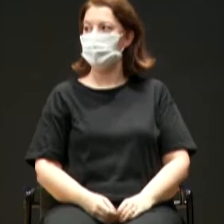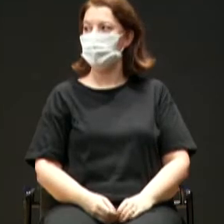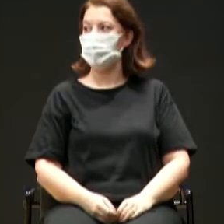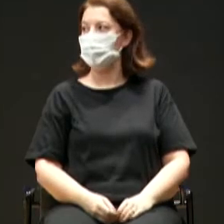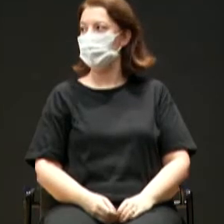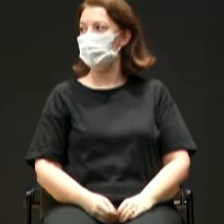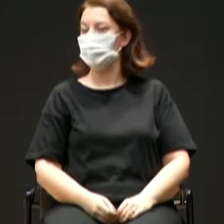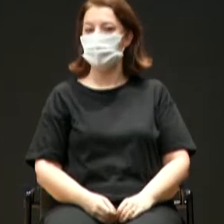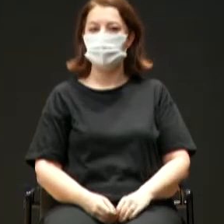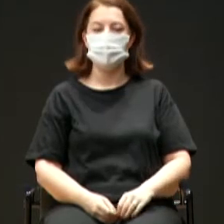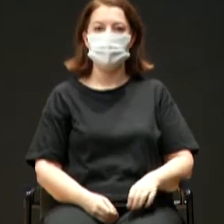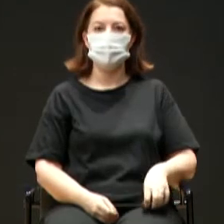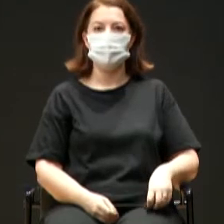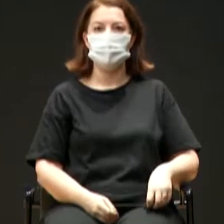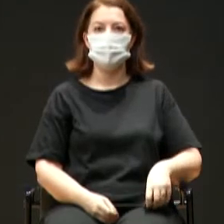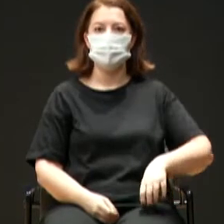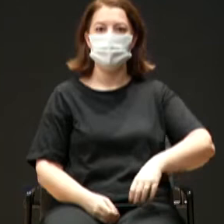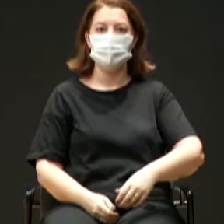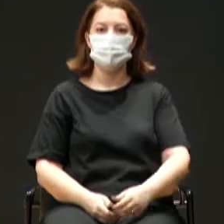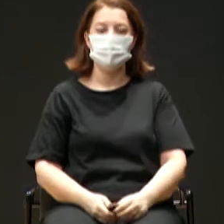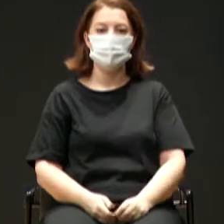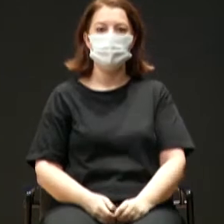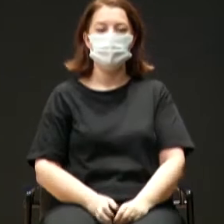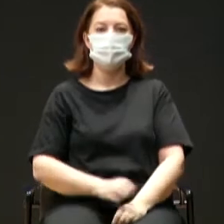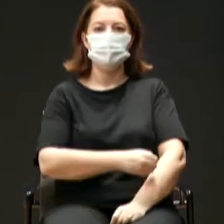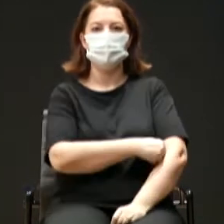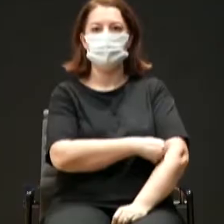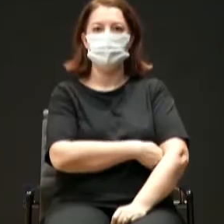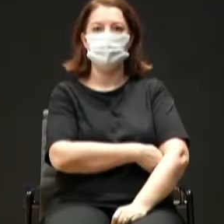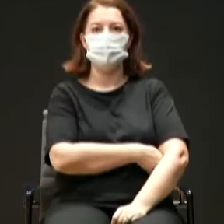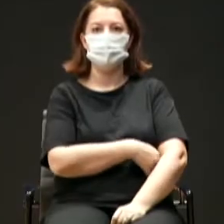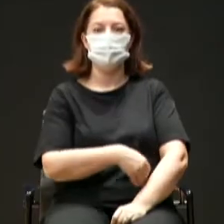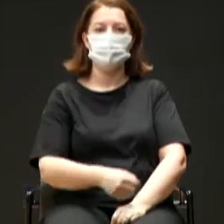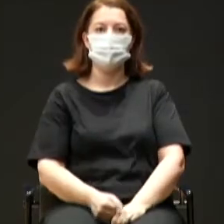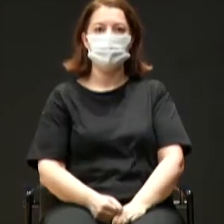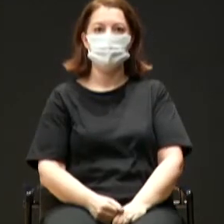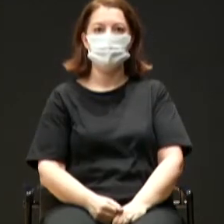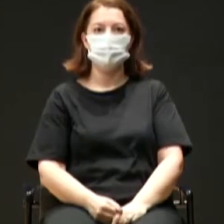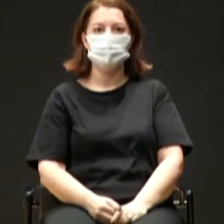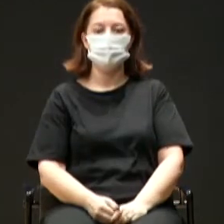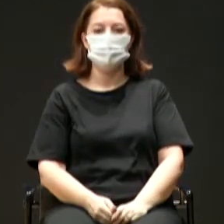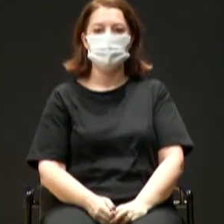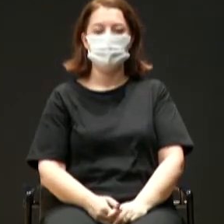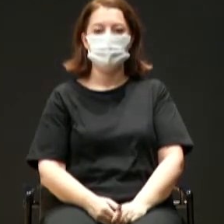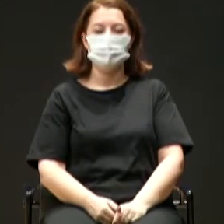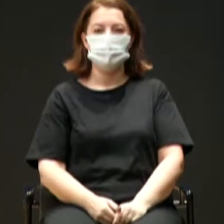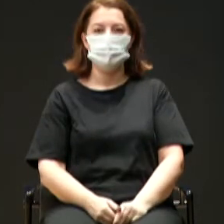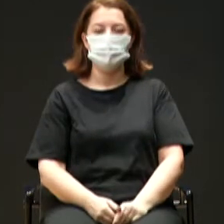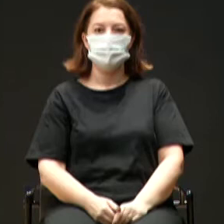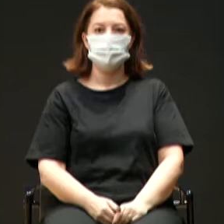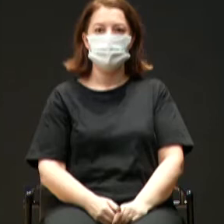Tuncay Bey, kusura bakmayın. İlk baktığımda sizin grupta kimse yoktu. Konuşmaya daldım. Söz sırası. Yok, siz buyurun, buyurun,